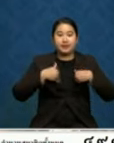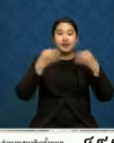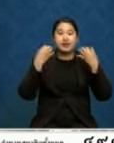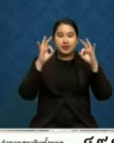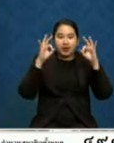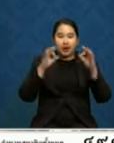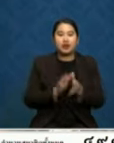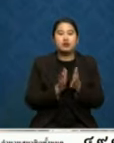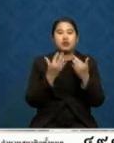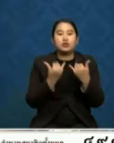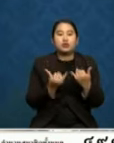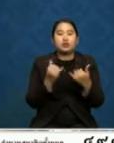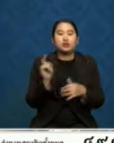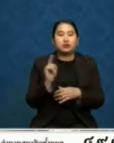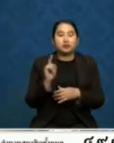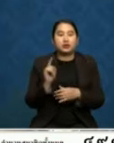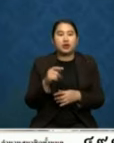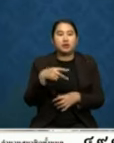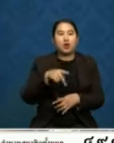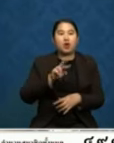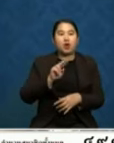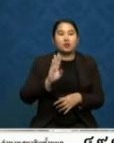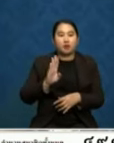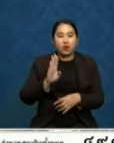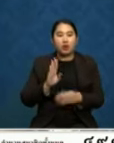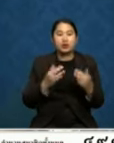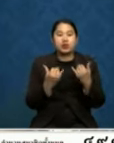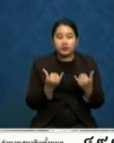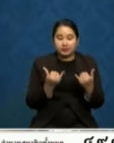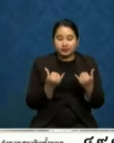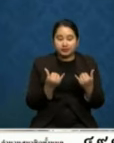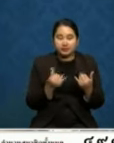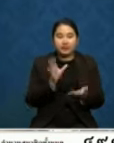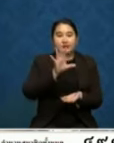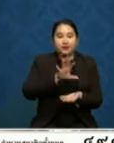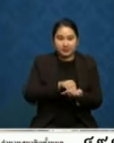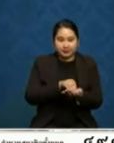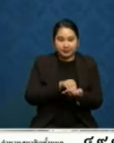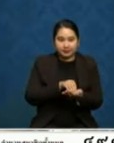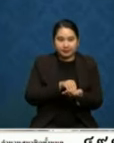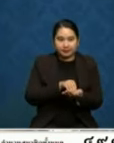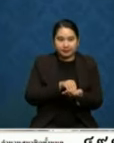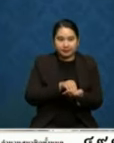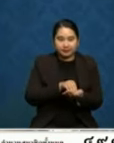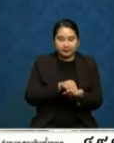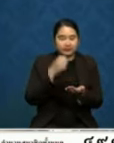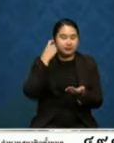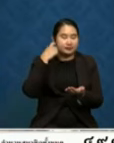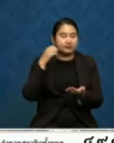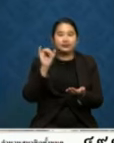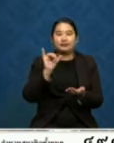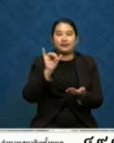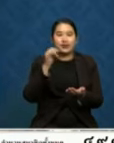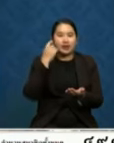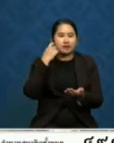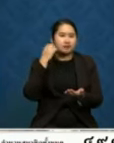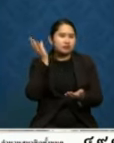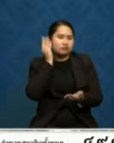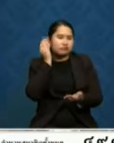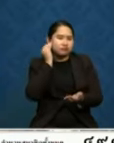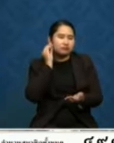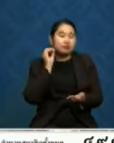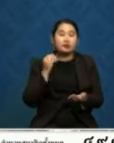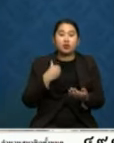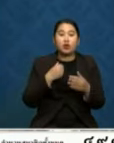งปัจจุบันพ.ร.บ.ตัวนี้เนี่ยก็ยังไม่ได้บรรจุวาระในสภาเลยด้วยซ้ำที่ทราบข่าวมาก็